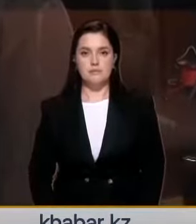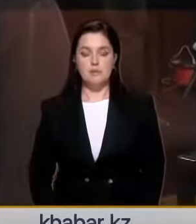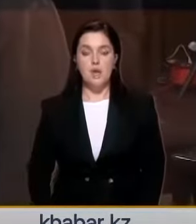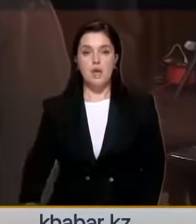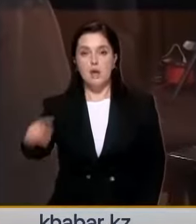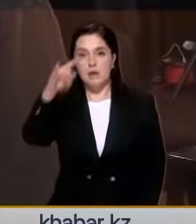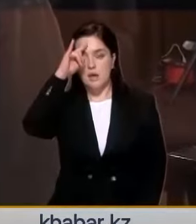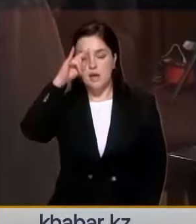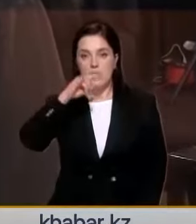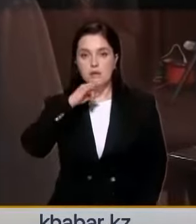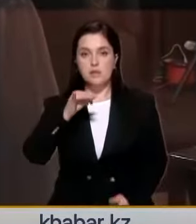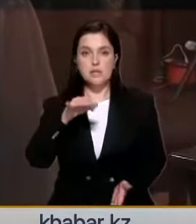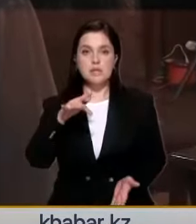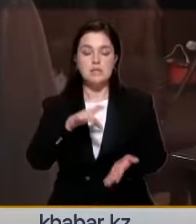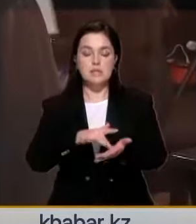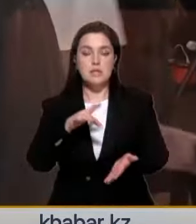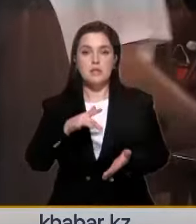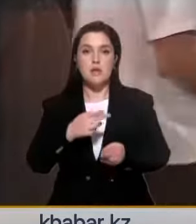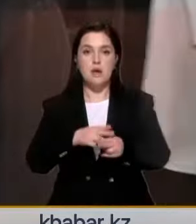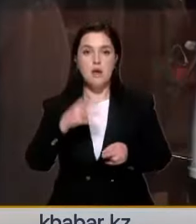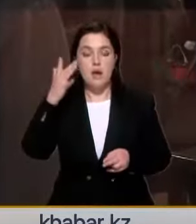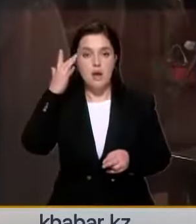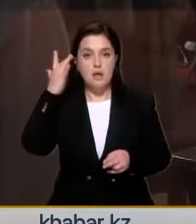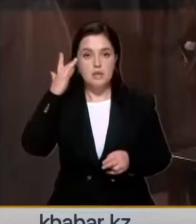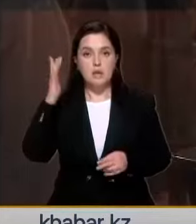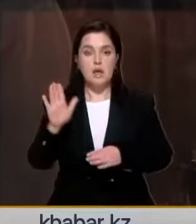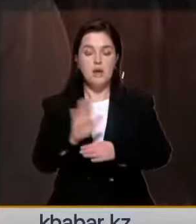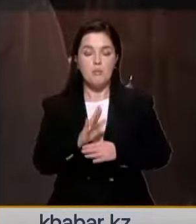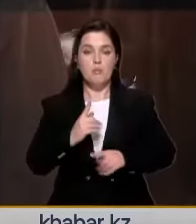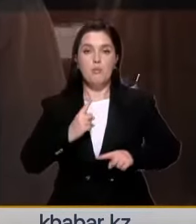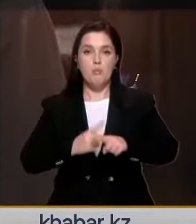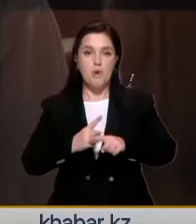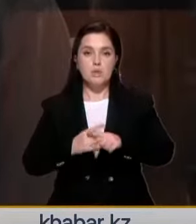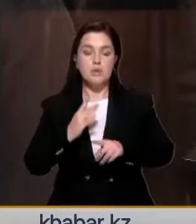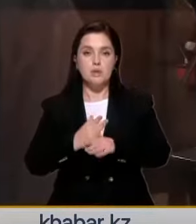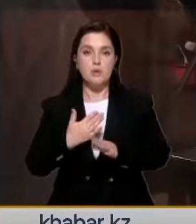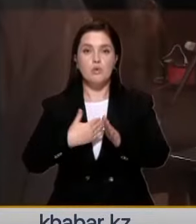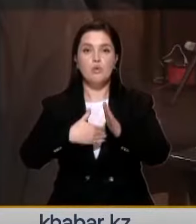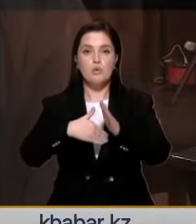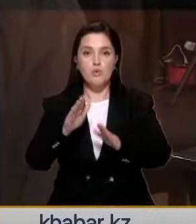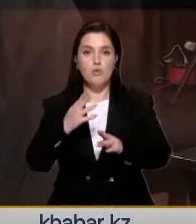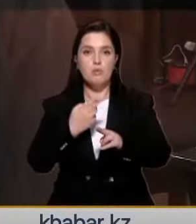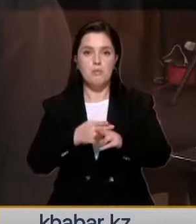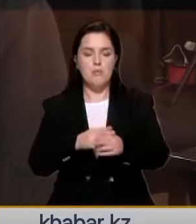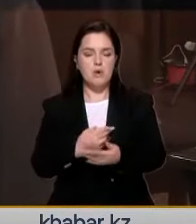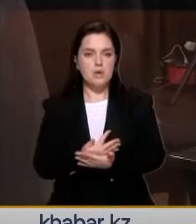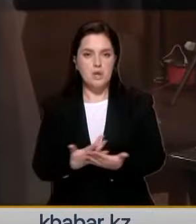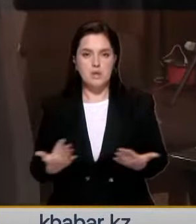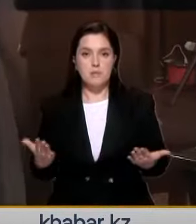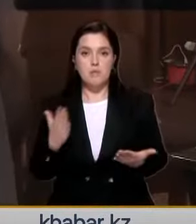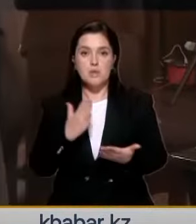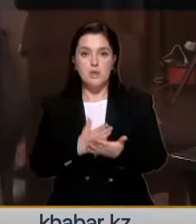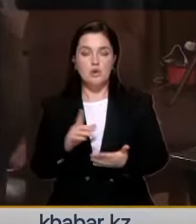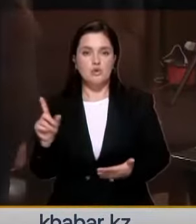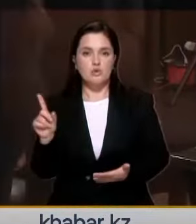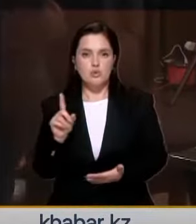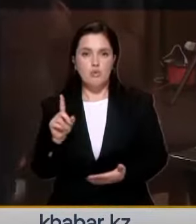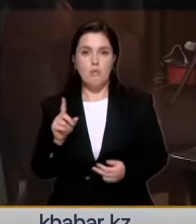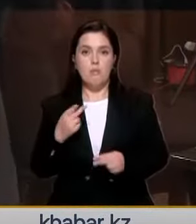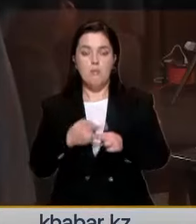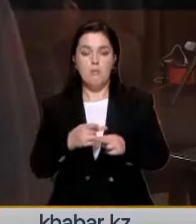2но цельно азиатский кинематограф демонстрирует позитивную динамику в улучшении качества и жанрового разнообразия Однако чтобы выйти за